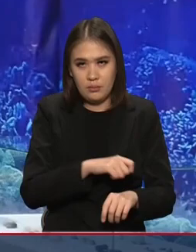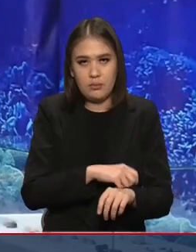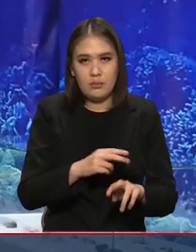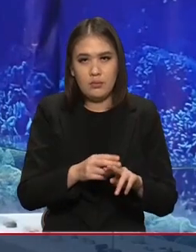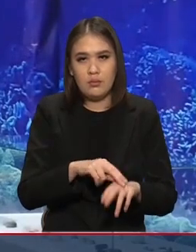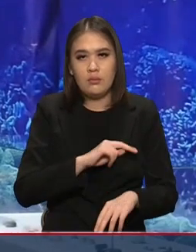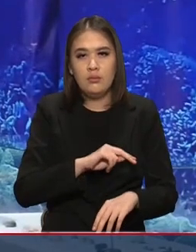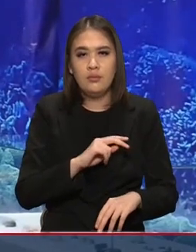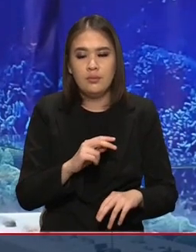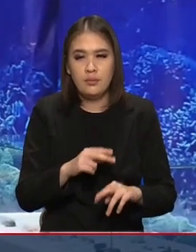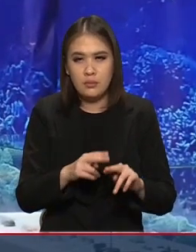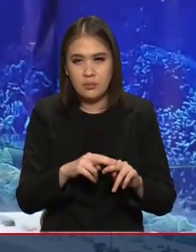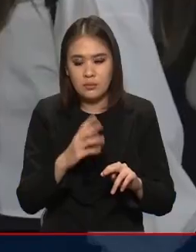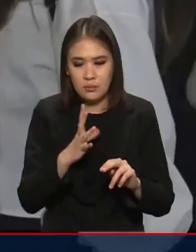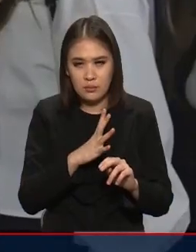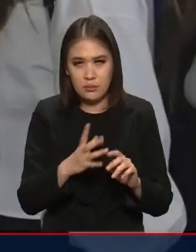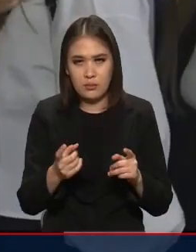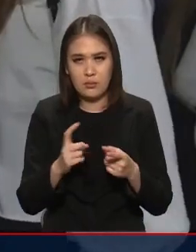работу ушло почти полгода.